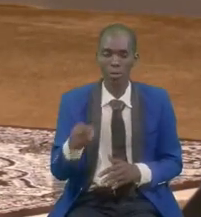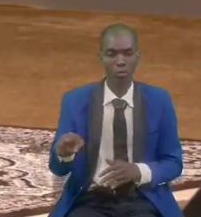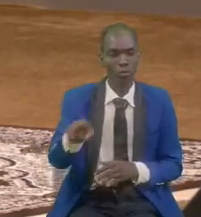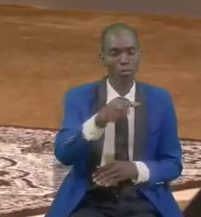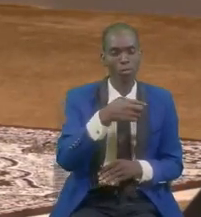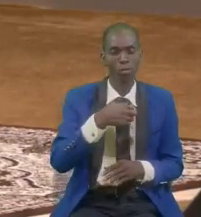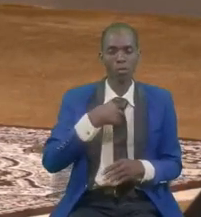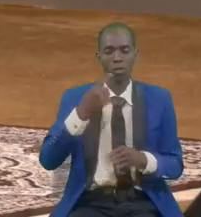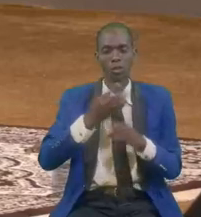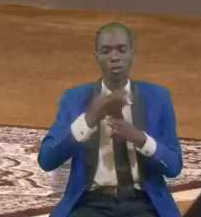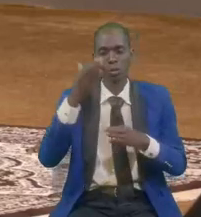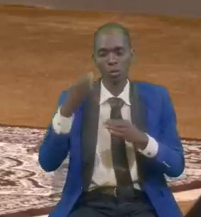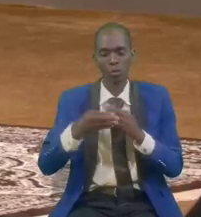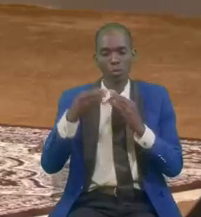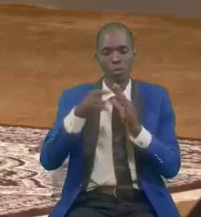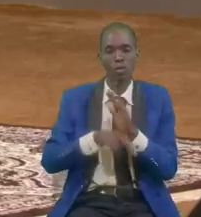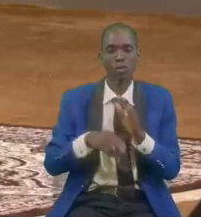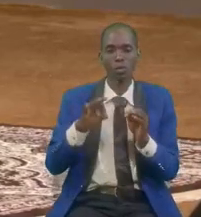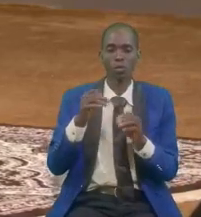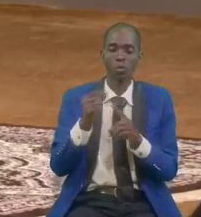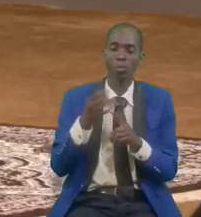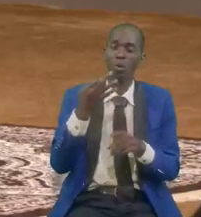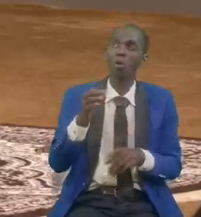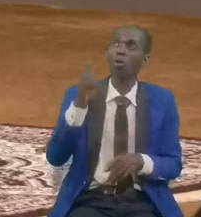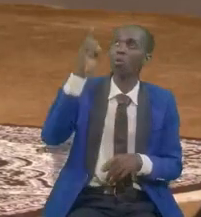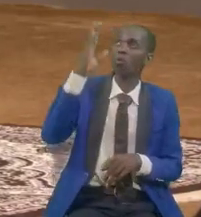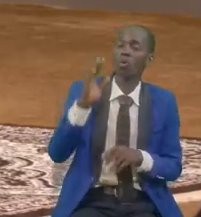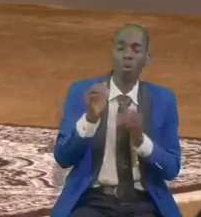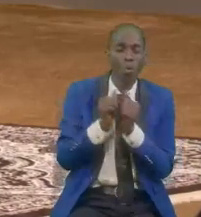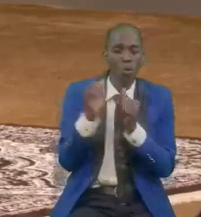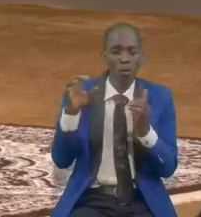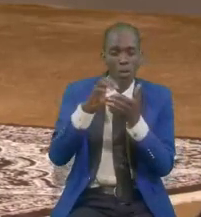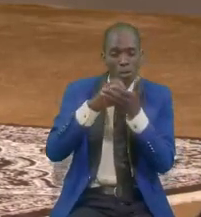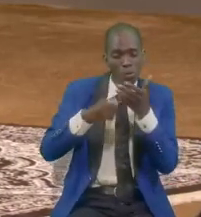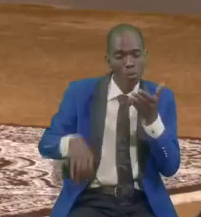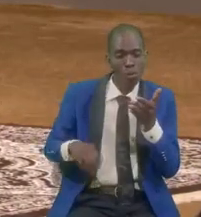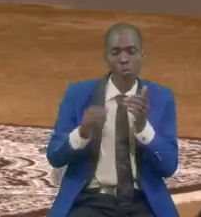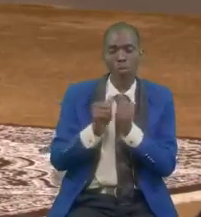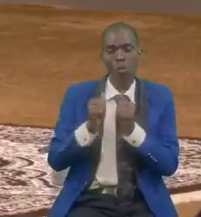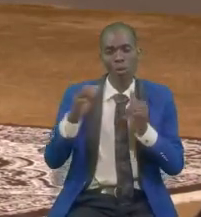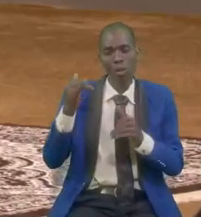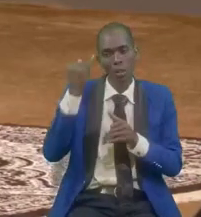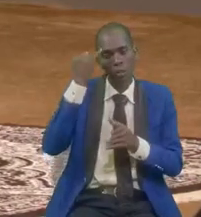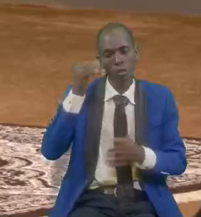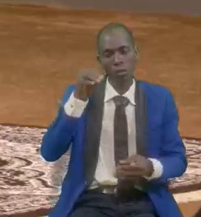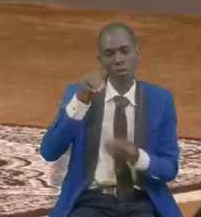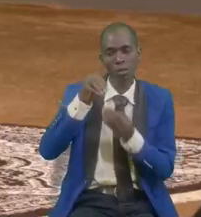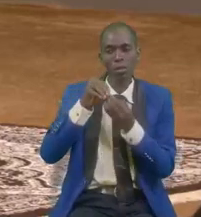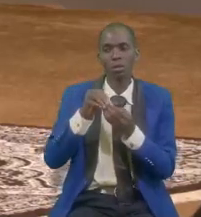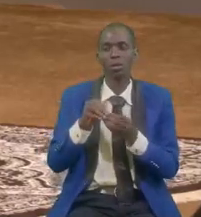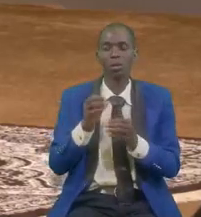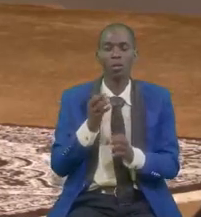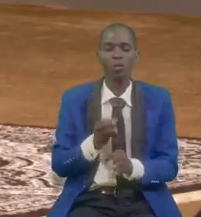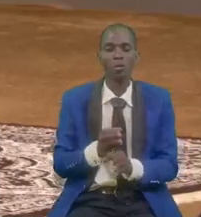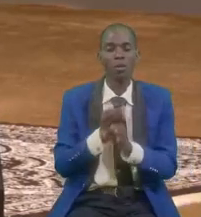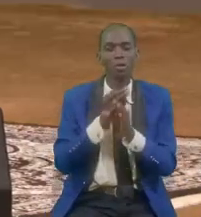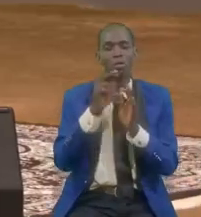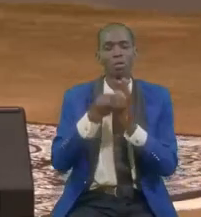totalité de la parole de Dieu sans rien soustraire, sans rien y ajouter. La fidélité à